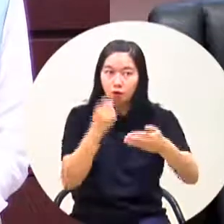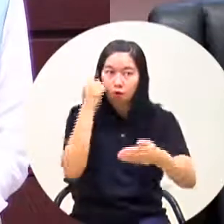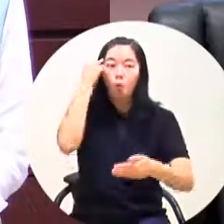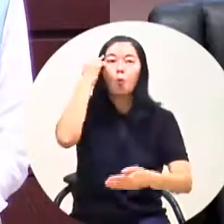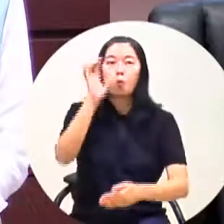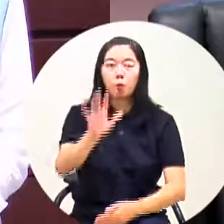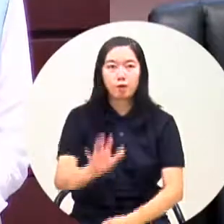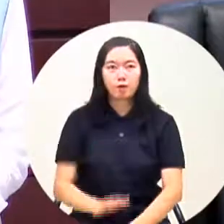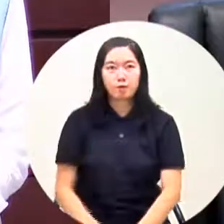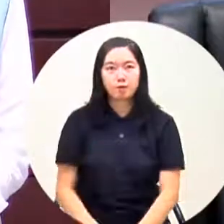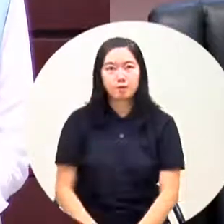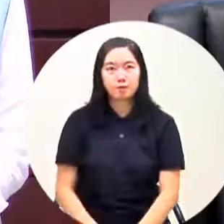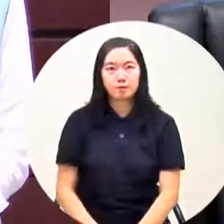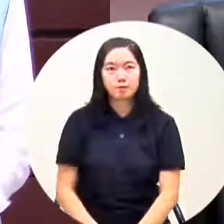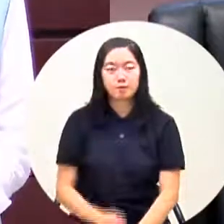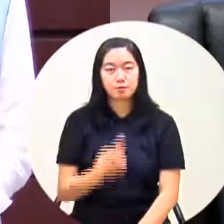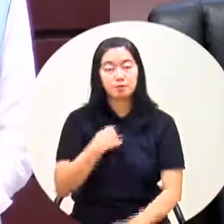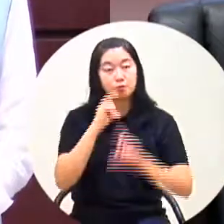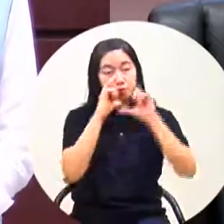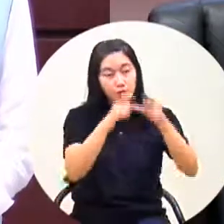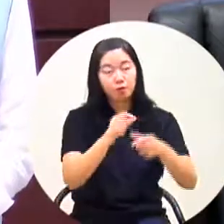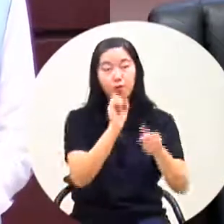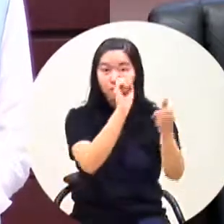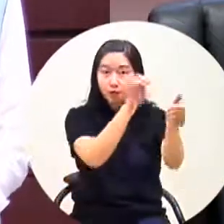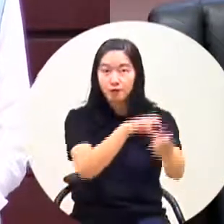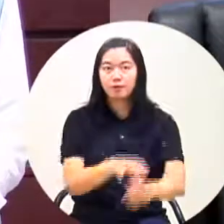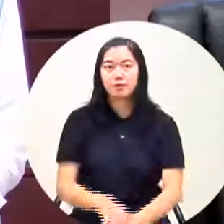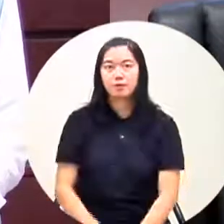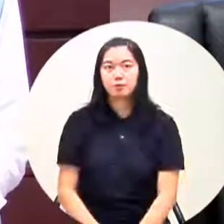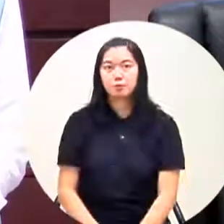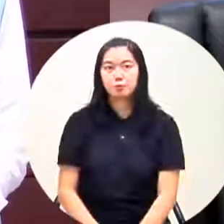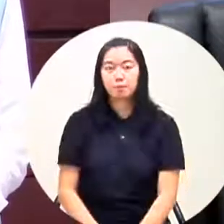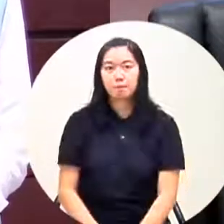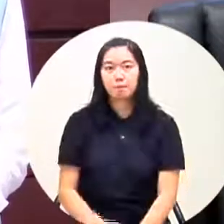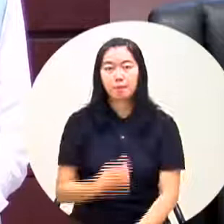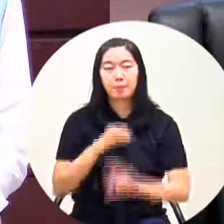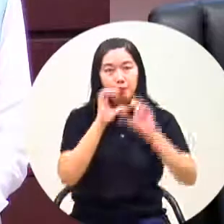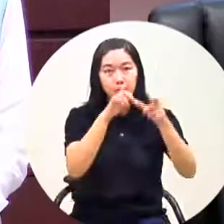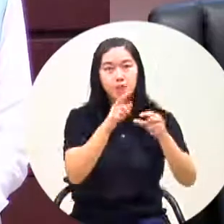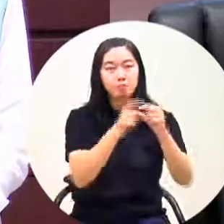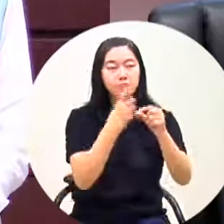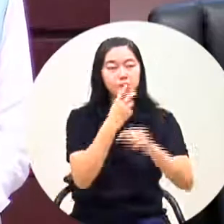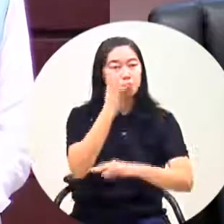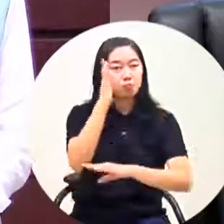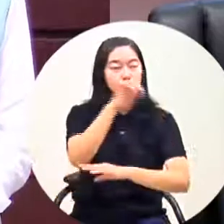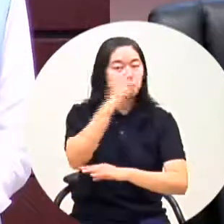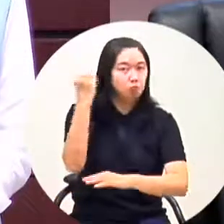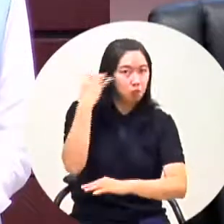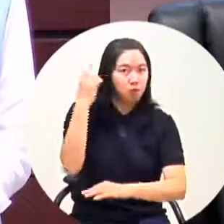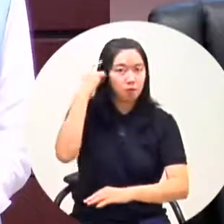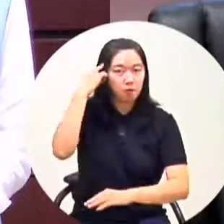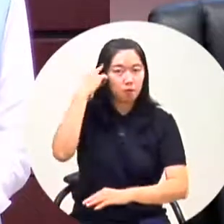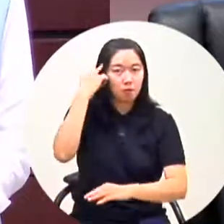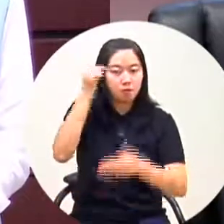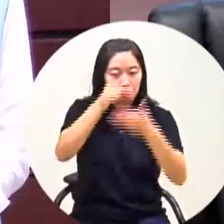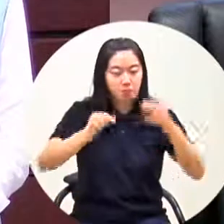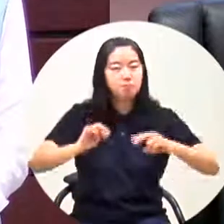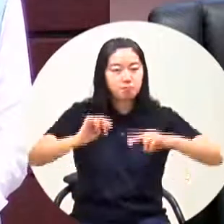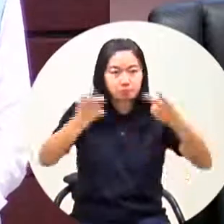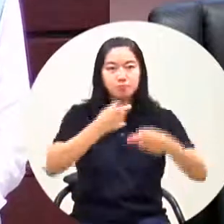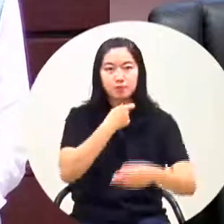了。 那我告诉你我的答案好不好？我的答案是中央听到问题在哪里，他决定修法